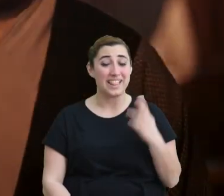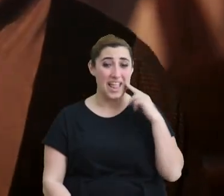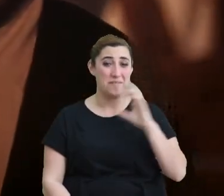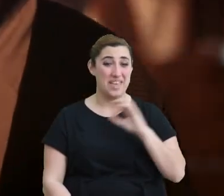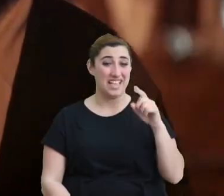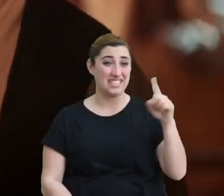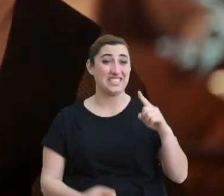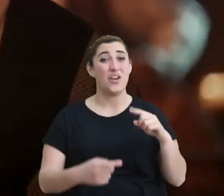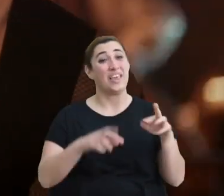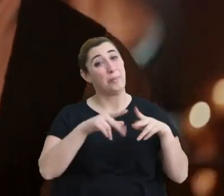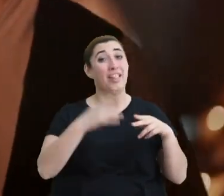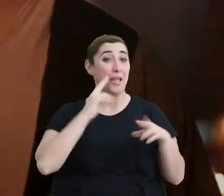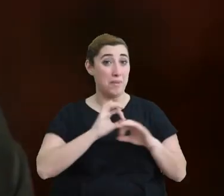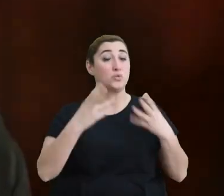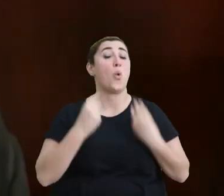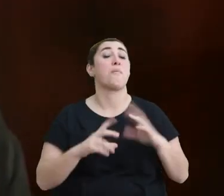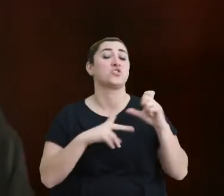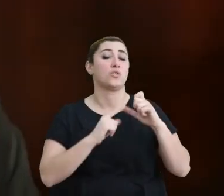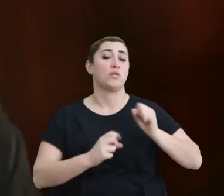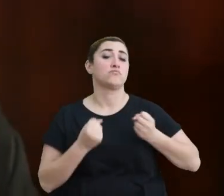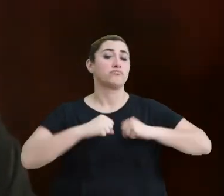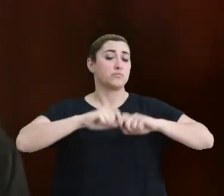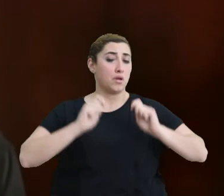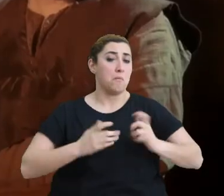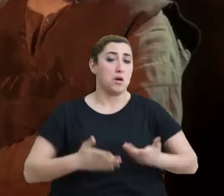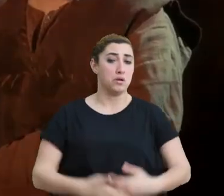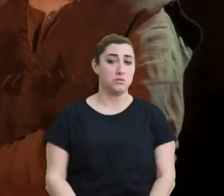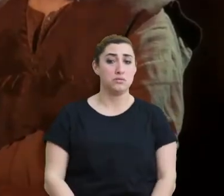seviyesizin seviyesine mi insin şeyhimiz?